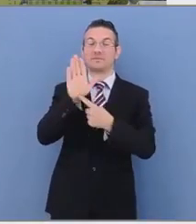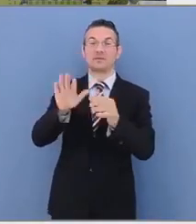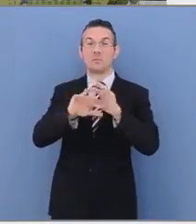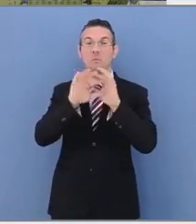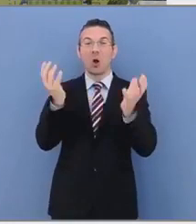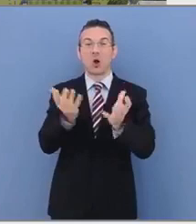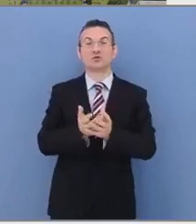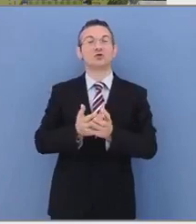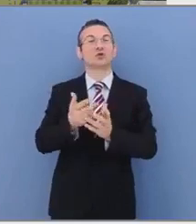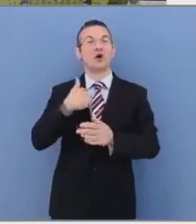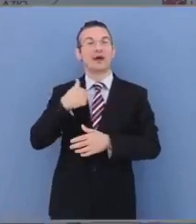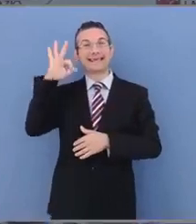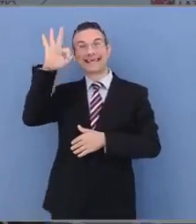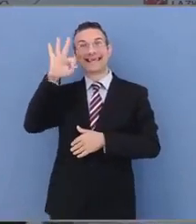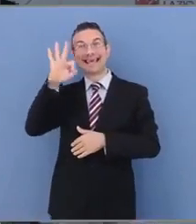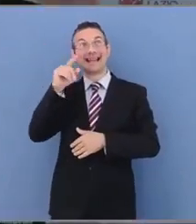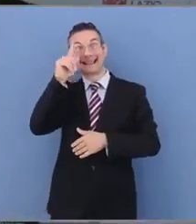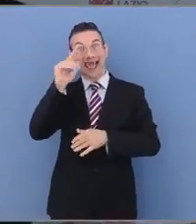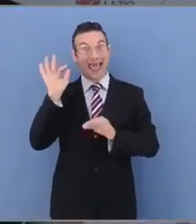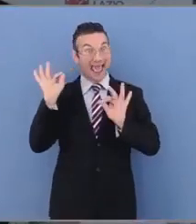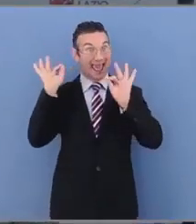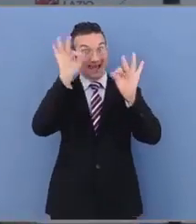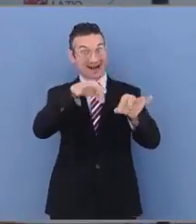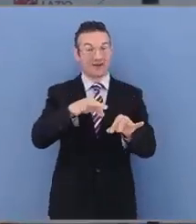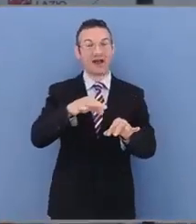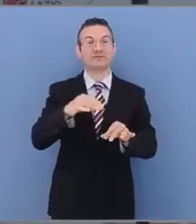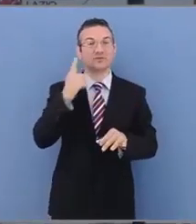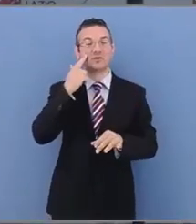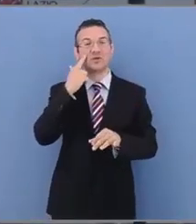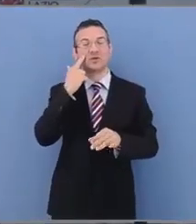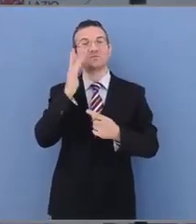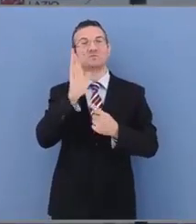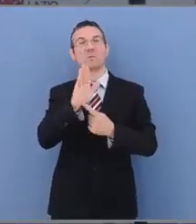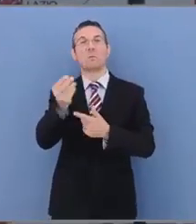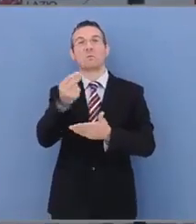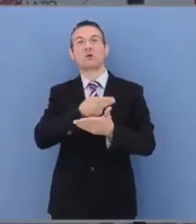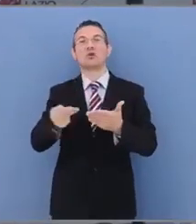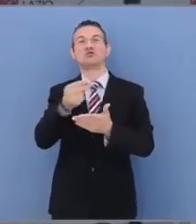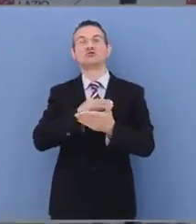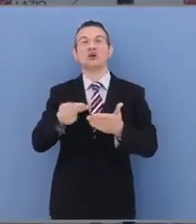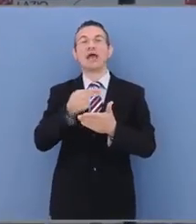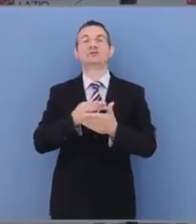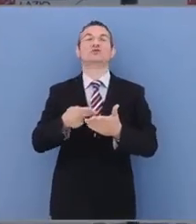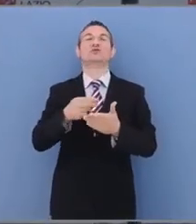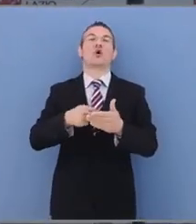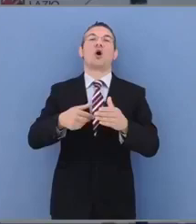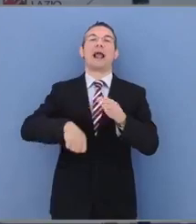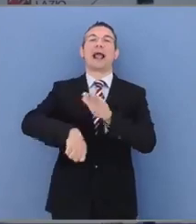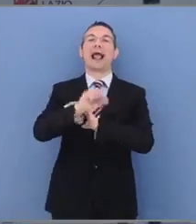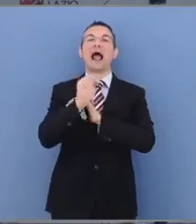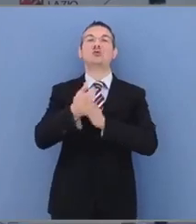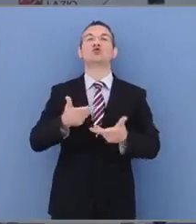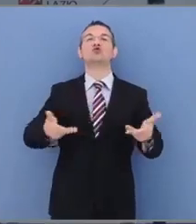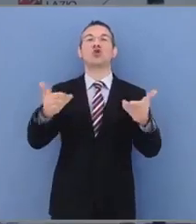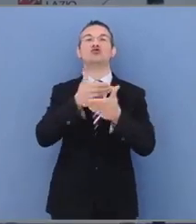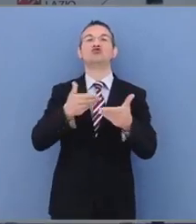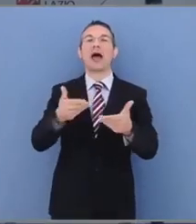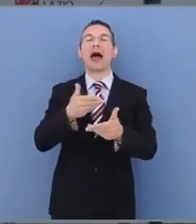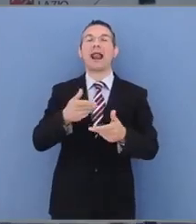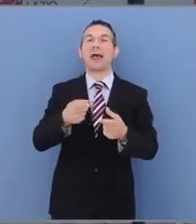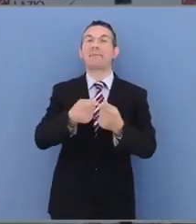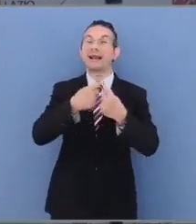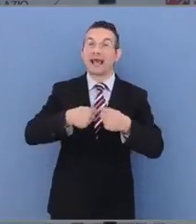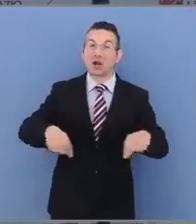adesso un brevetto per portare il progetto di calcio sociale nel mondo, è perché c'è un noi che ogni giorno veramente